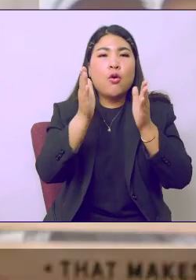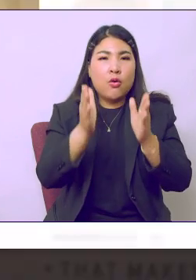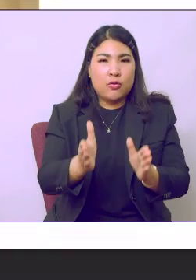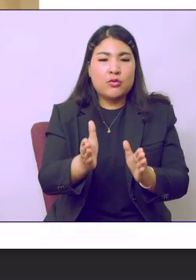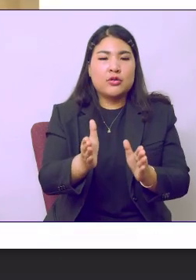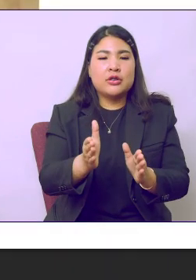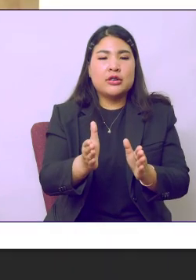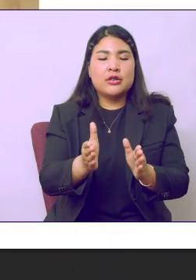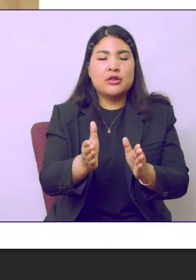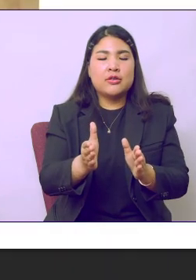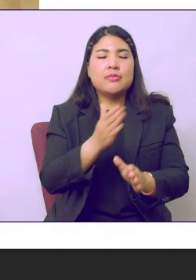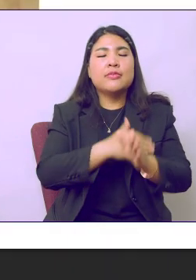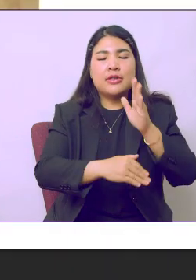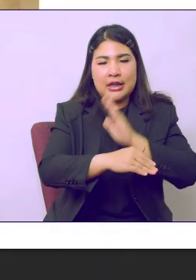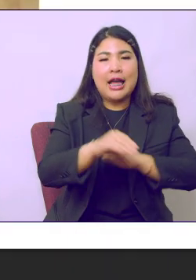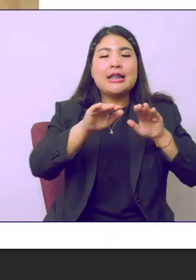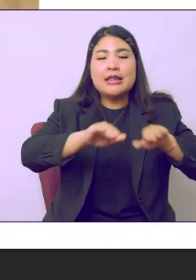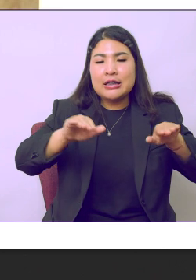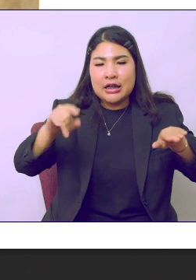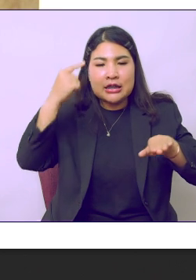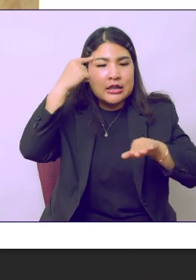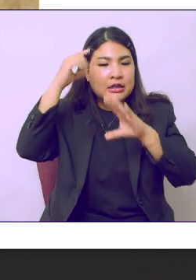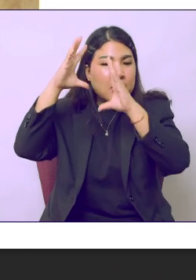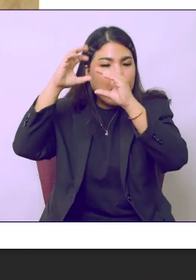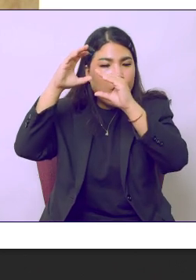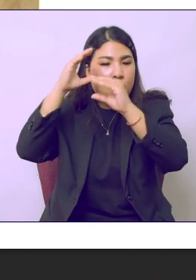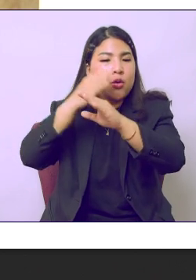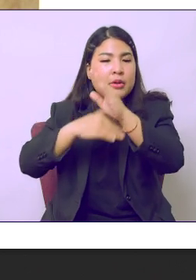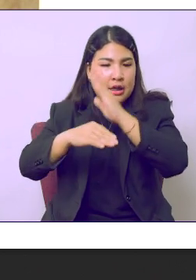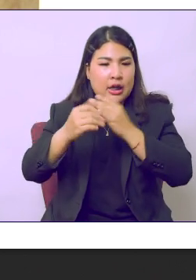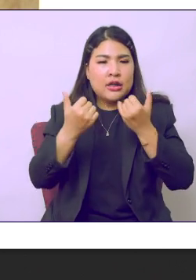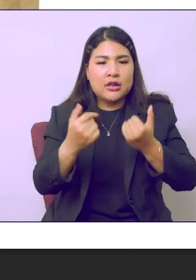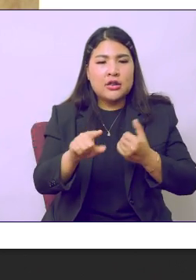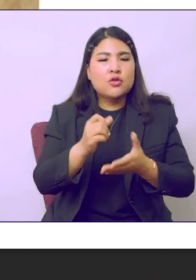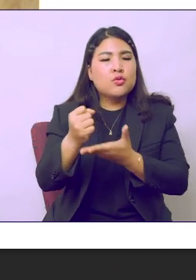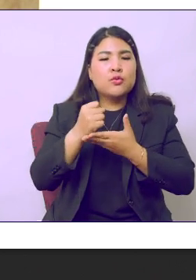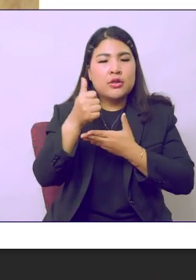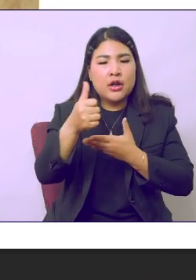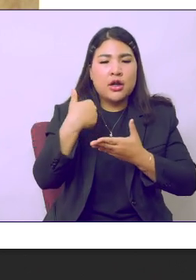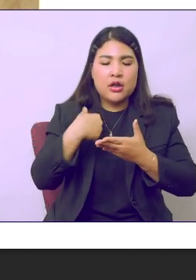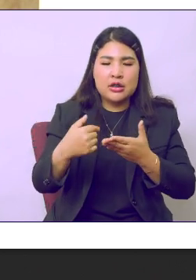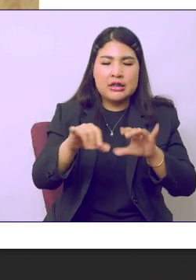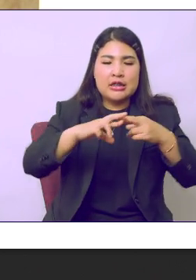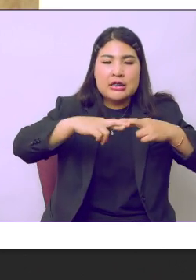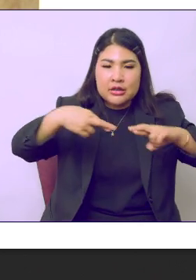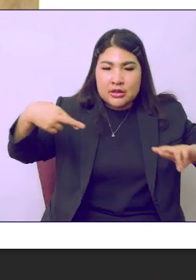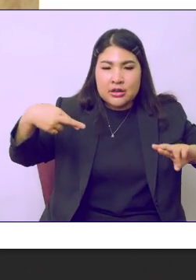พิการหน่อยนะครับก็สามารถนะครับใช้อุปกรณ์ช่วยได้เลยโฟมบล็อกสายอ่าเชือกโยคะนะครับหมอนรองนะครับ